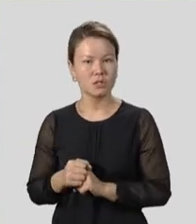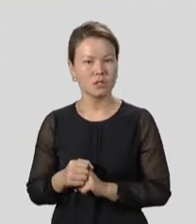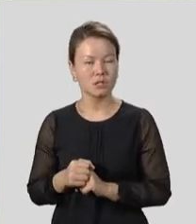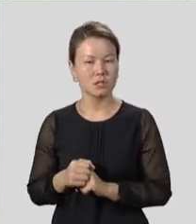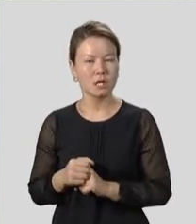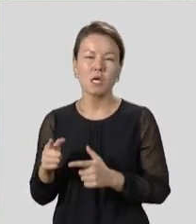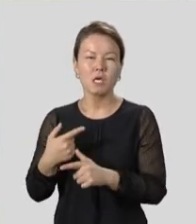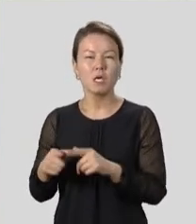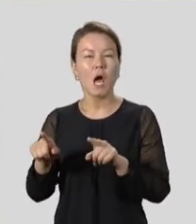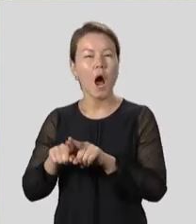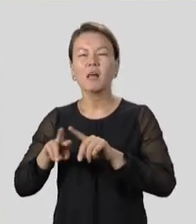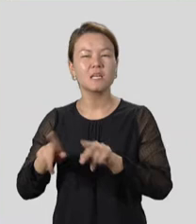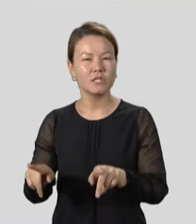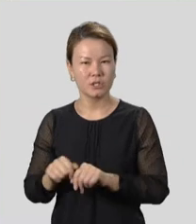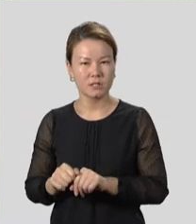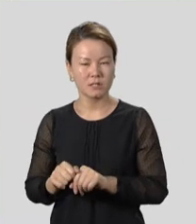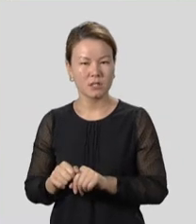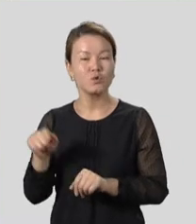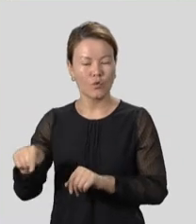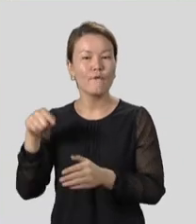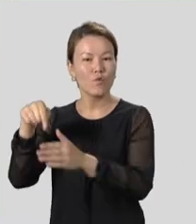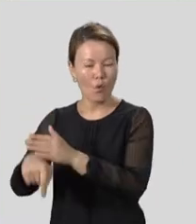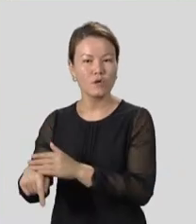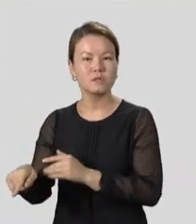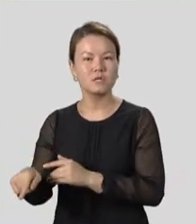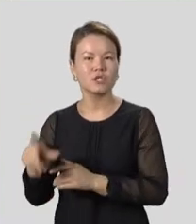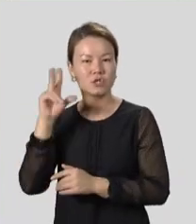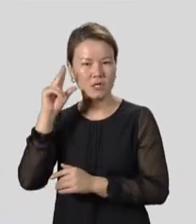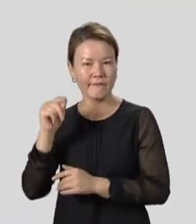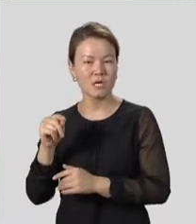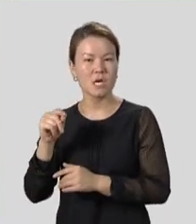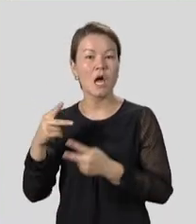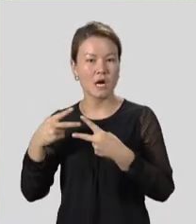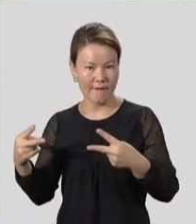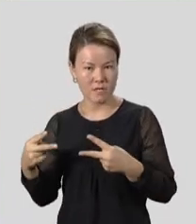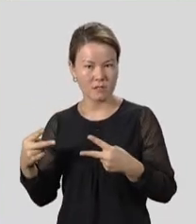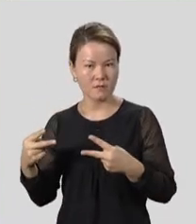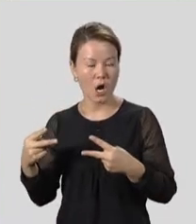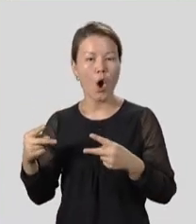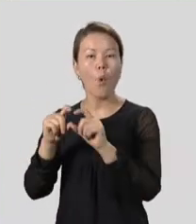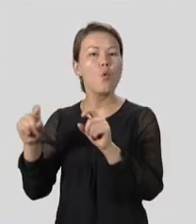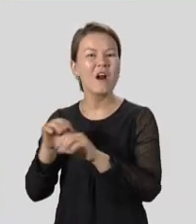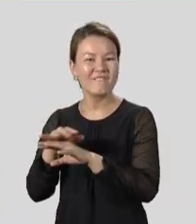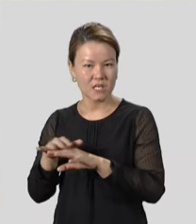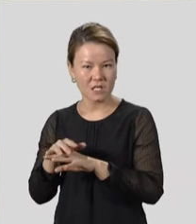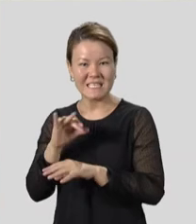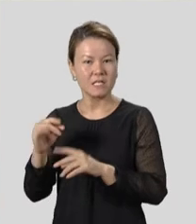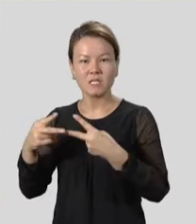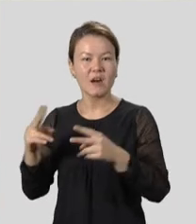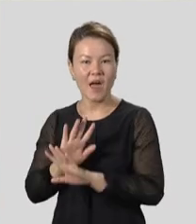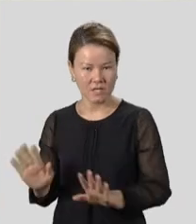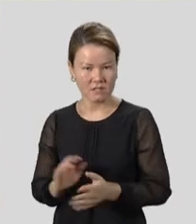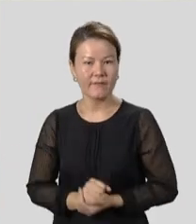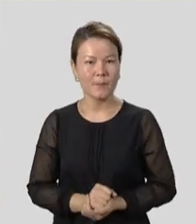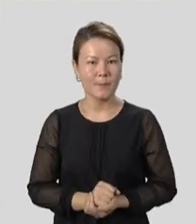Алгебраические или аналитические. Сюда входят числовые равенства, уравнения и неравенства.